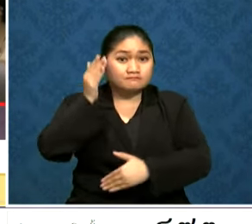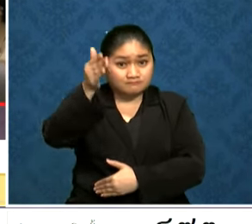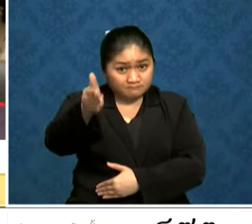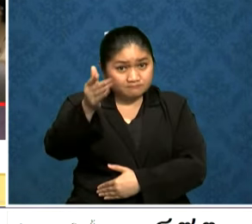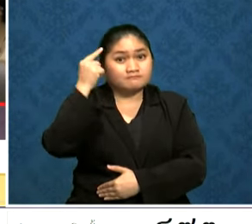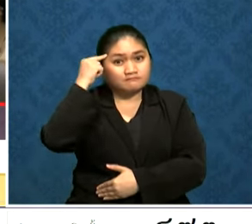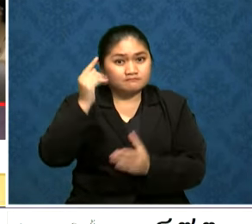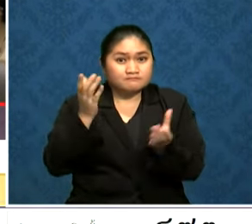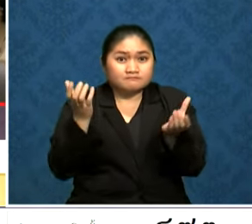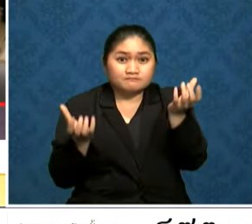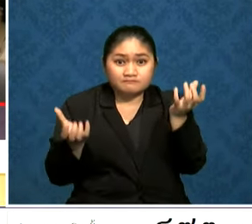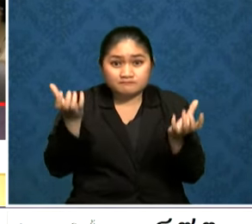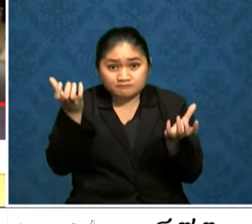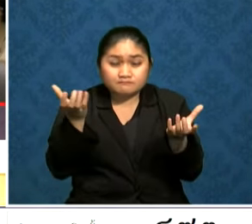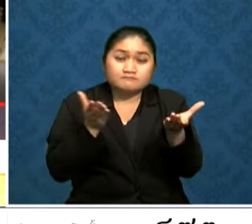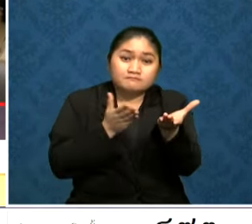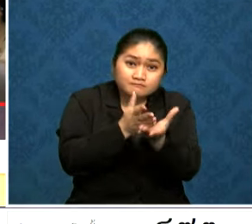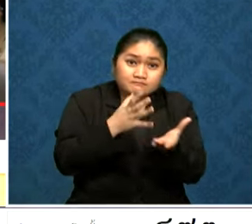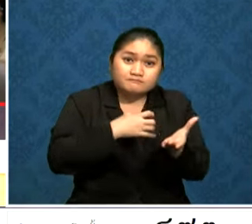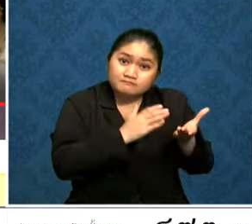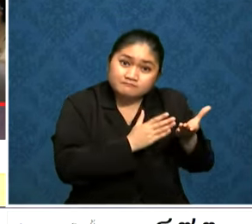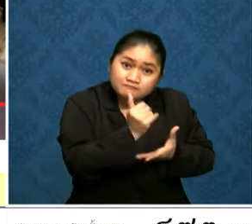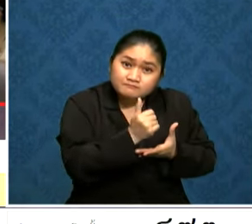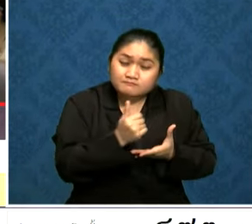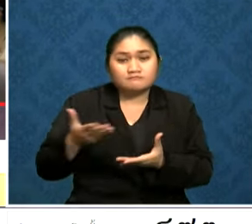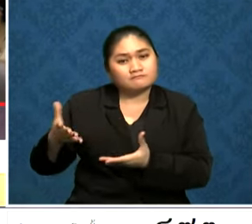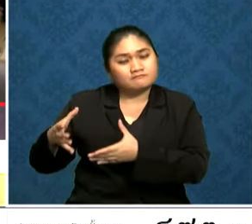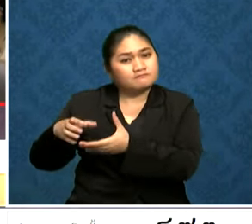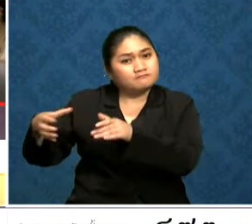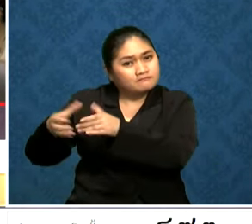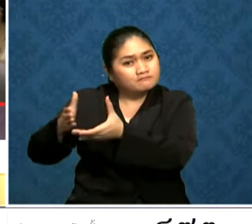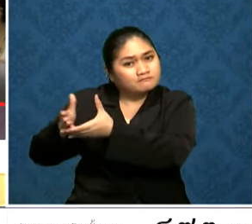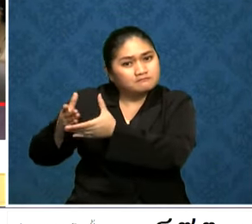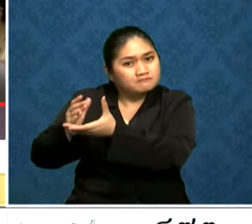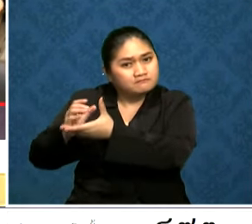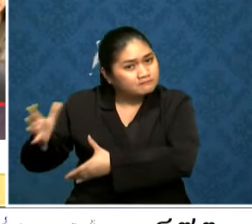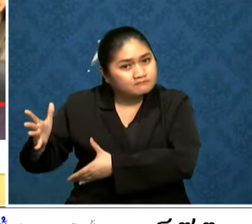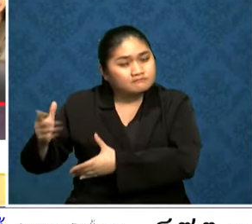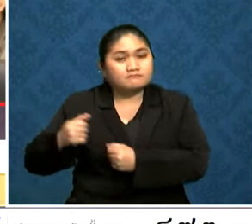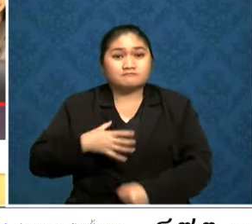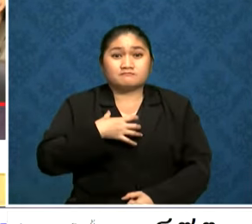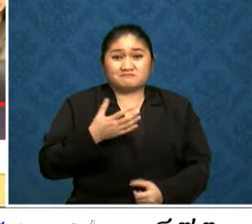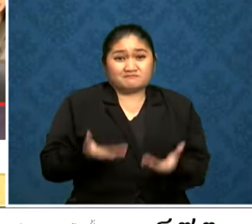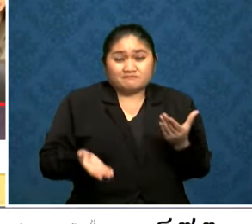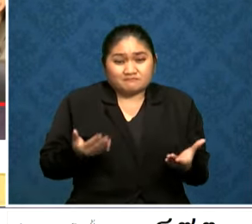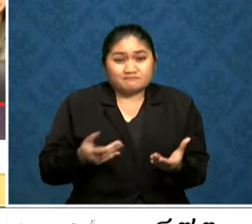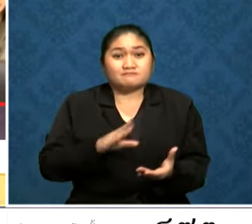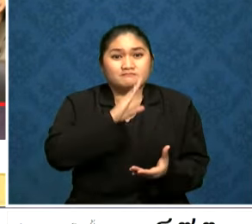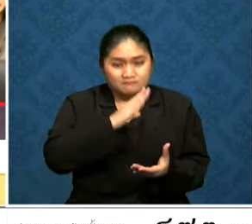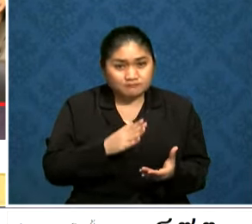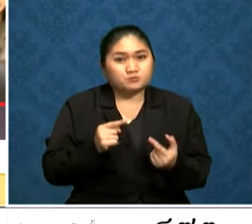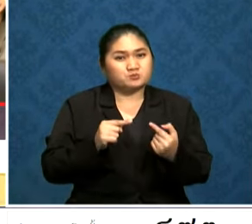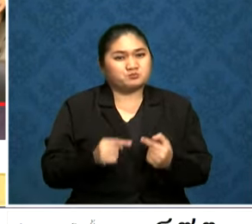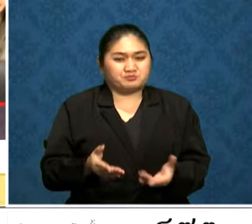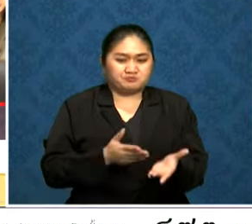มีความเป็ทำระหว่างฝ่ายที่อยากจะเหนประชามติผ่านกับฝ่ายที่ไม่อยากจะประชามติผ่านจะเป็การฝประชามติครัที่ไม่เปิดช่อง